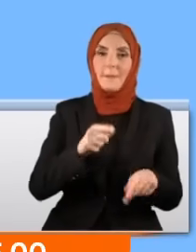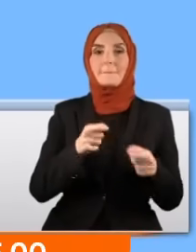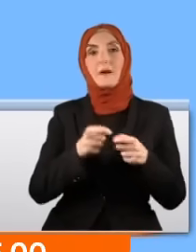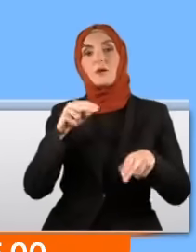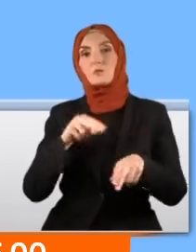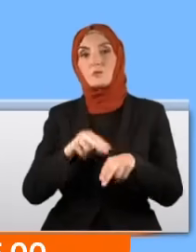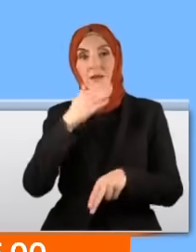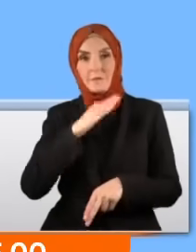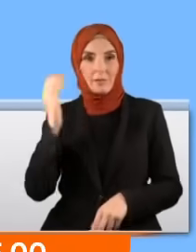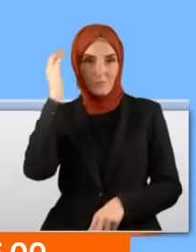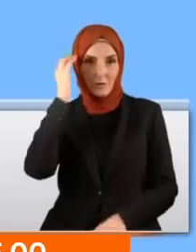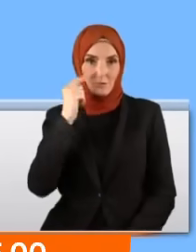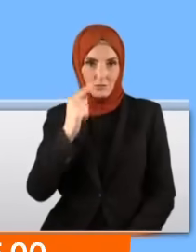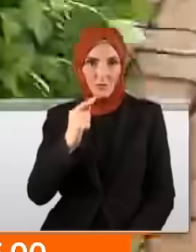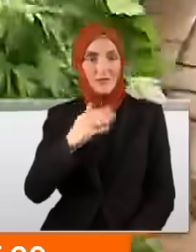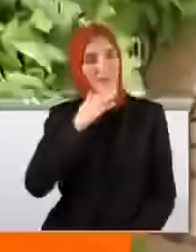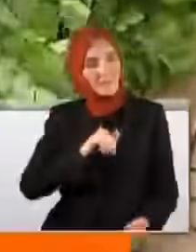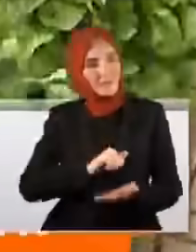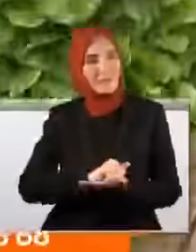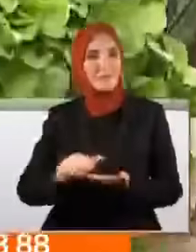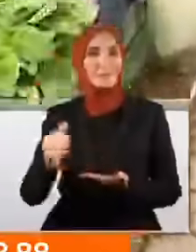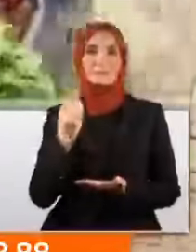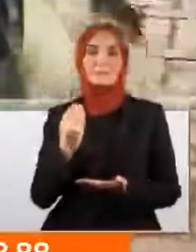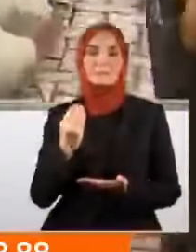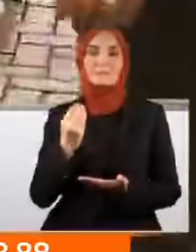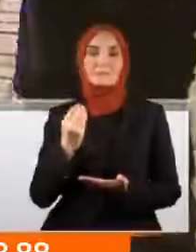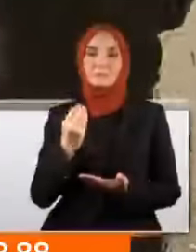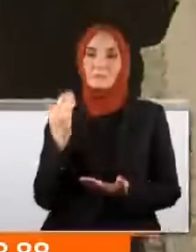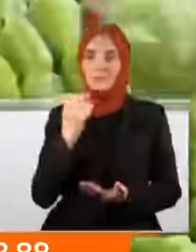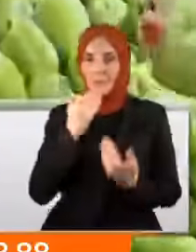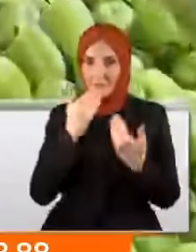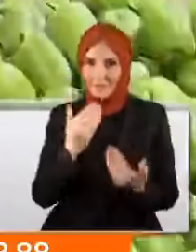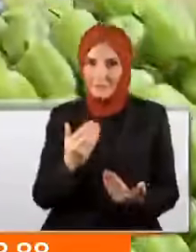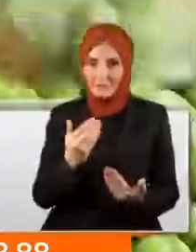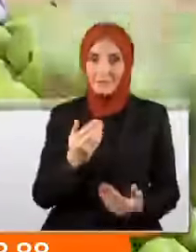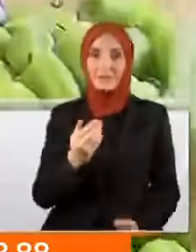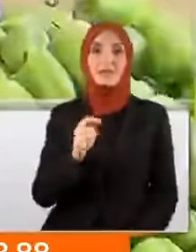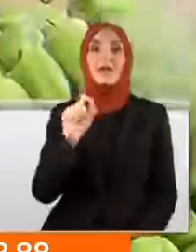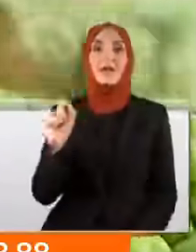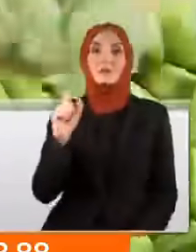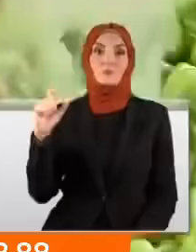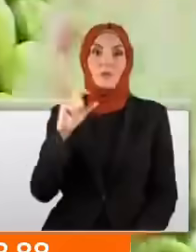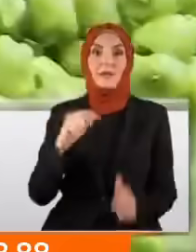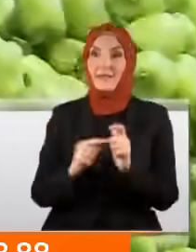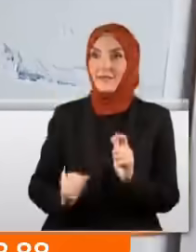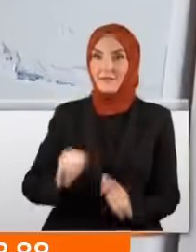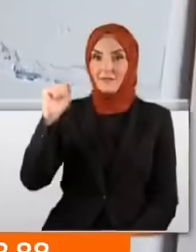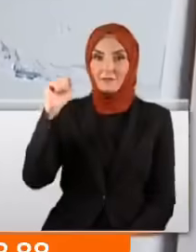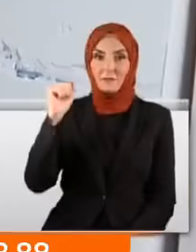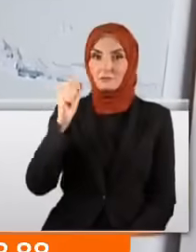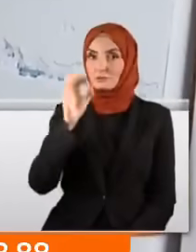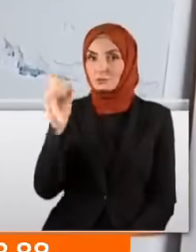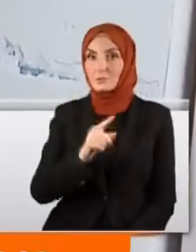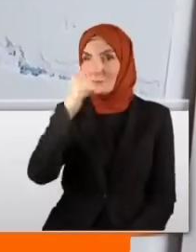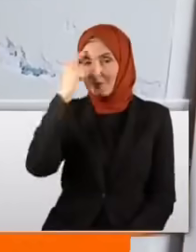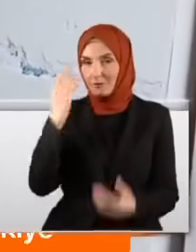emekliler için iyileştirme mesajı verdi Eylül ayı enflasyon oranının açıklanmasıyla 3 aylık zam oranları netleşti SSK